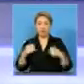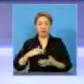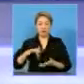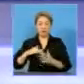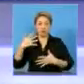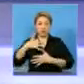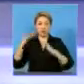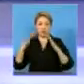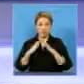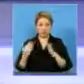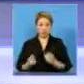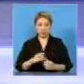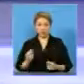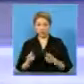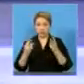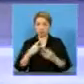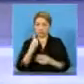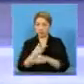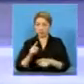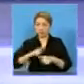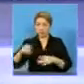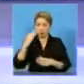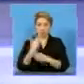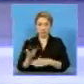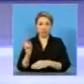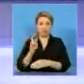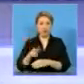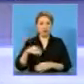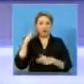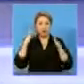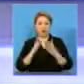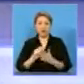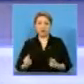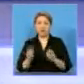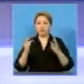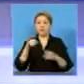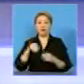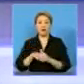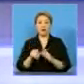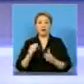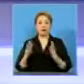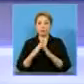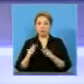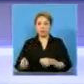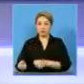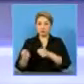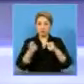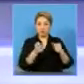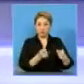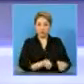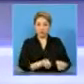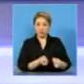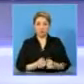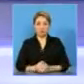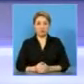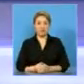қабатты пәтерлердің бірінен шыққан өртті байқап бірден көмекке ұмтылған. Ойланбастан тілсіз жаудың ортасына кіріп, үй тұрғындарын дереу қауіпсіз жерге